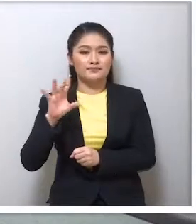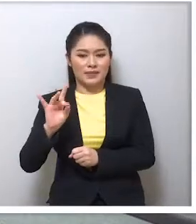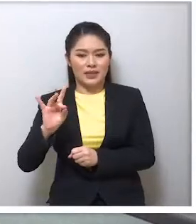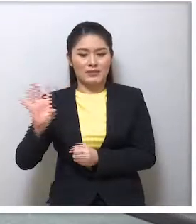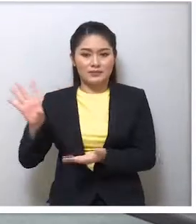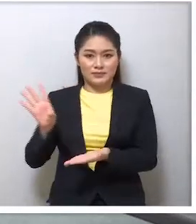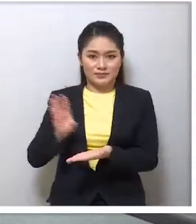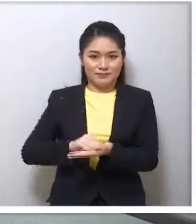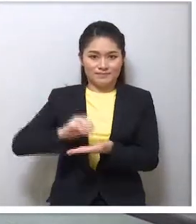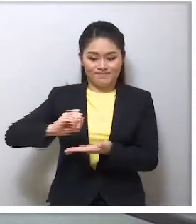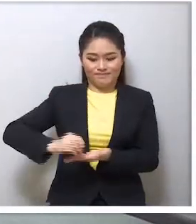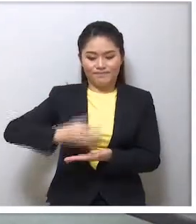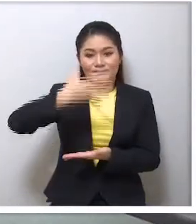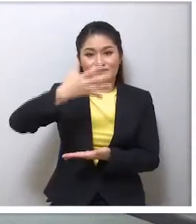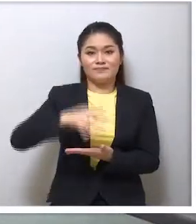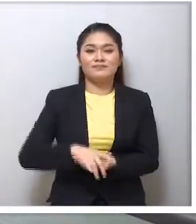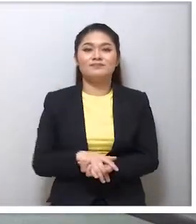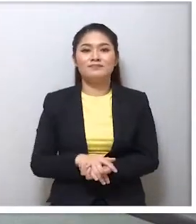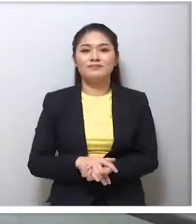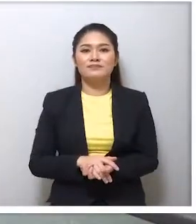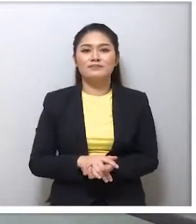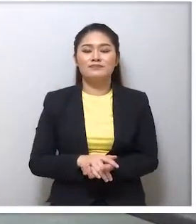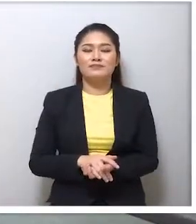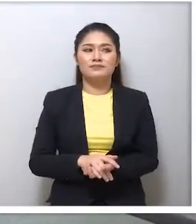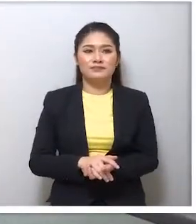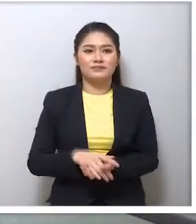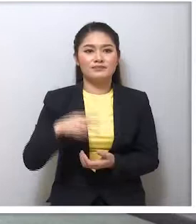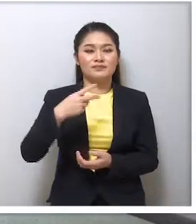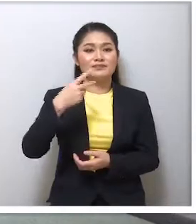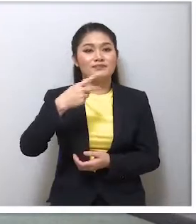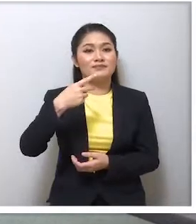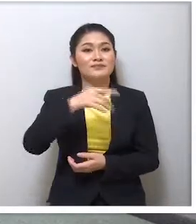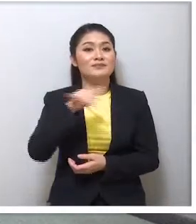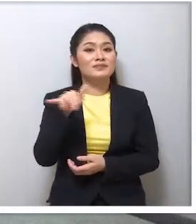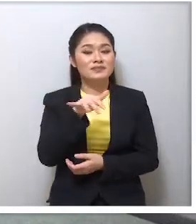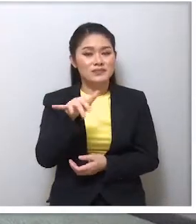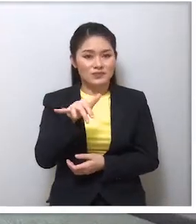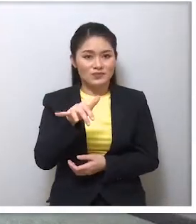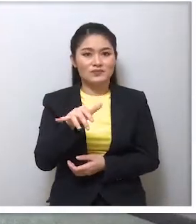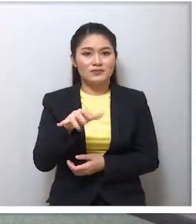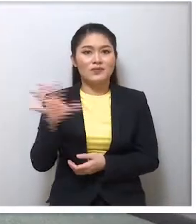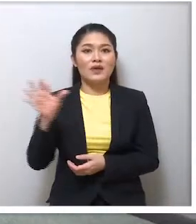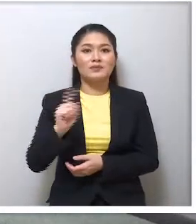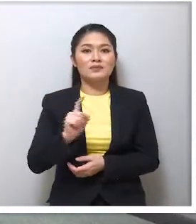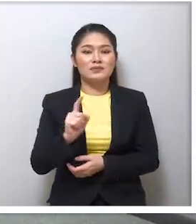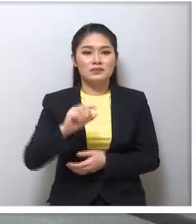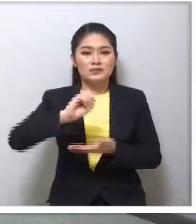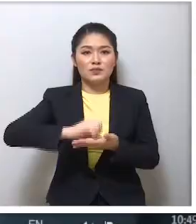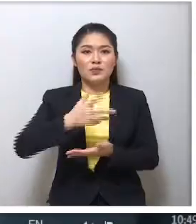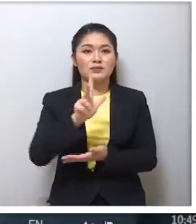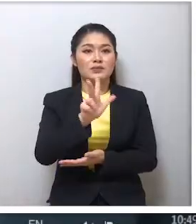แล้วก็ขึ้นรูปจากนั้นเราก็มาใช้ตัวหนังสือจากในโปรแกรม TD นะครับโดยเรา